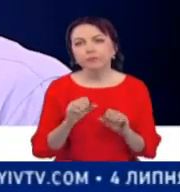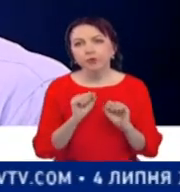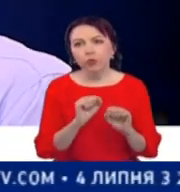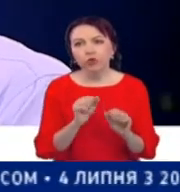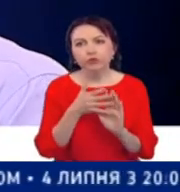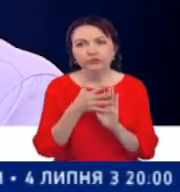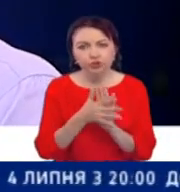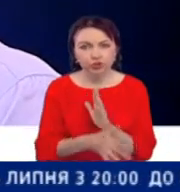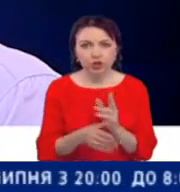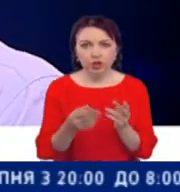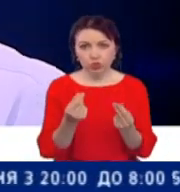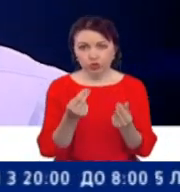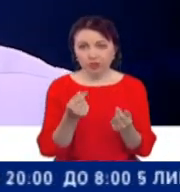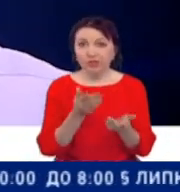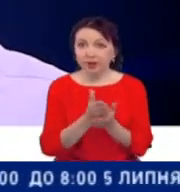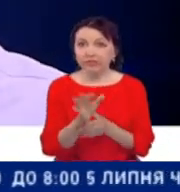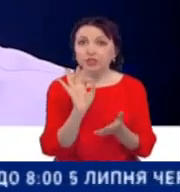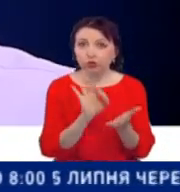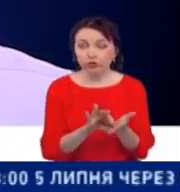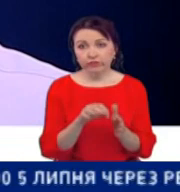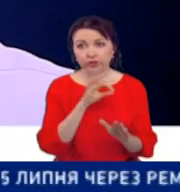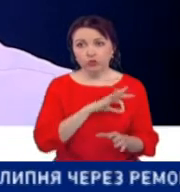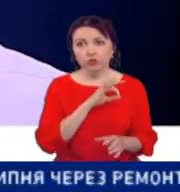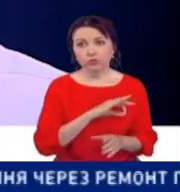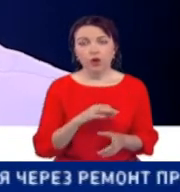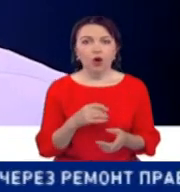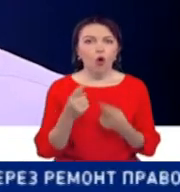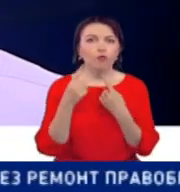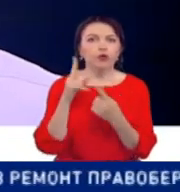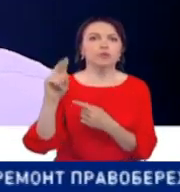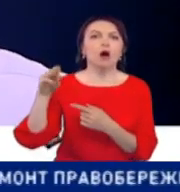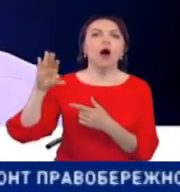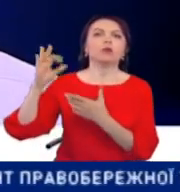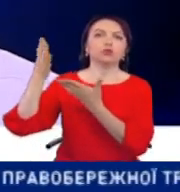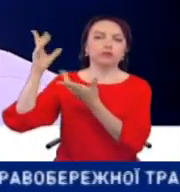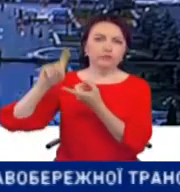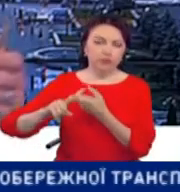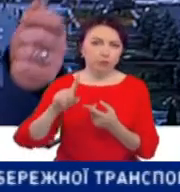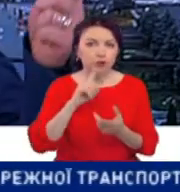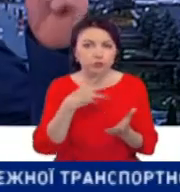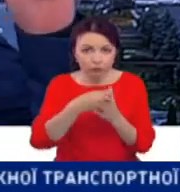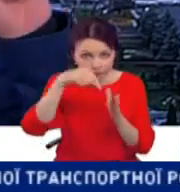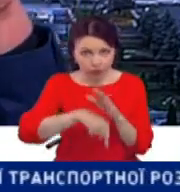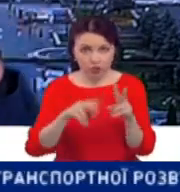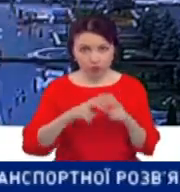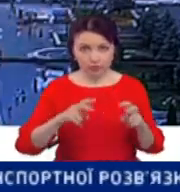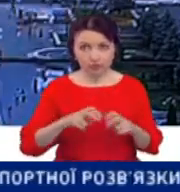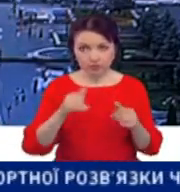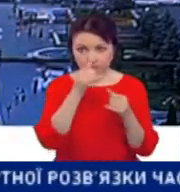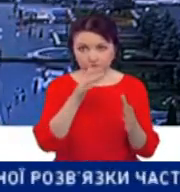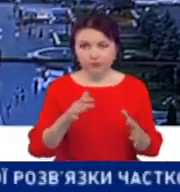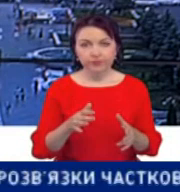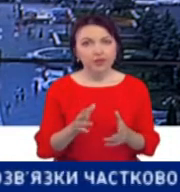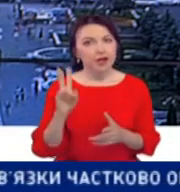їх на дійсно цільове використання, а говоримо про співпрацю з такою великою там воєнною військовою структурою. Дивіться, ми НАТО, так якось з теми НАТО зразу